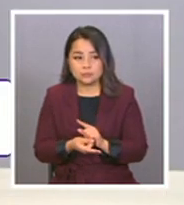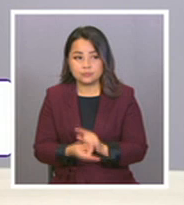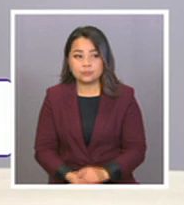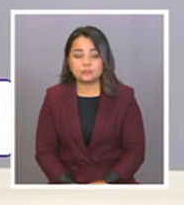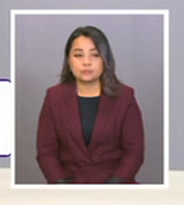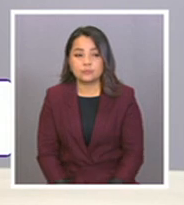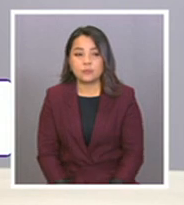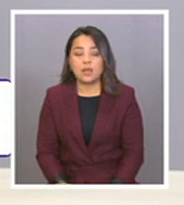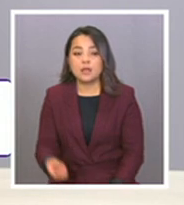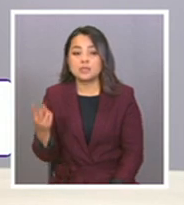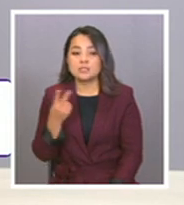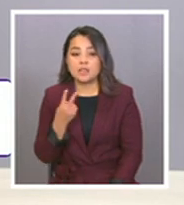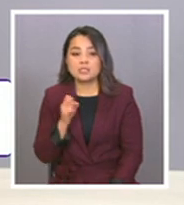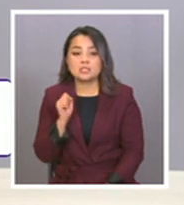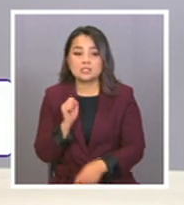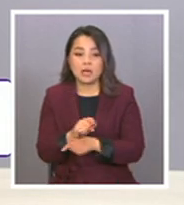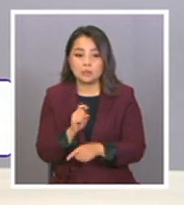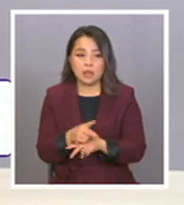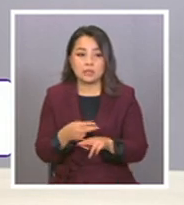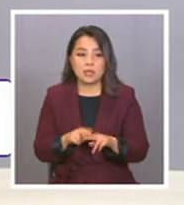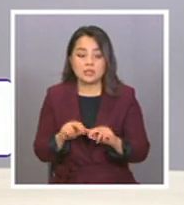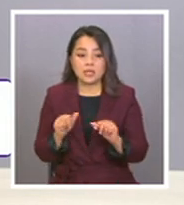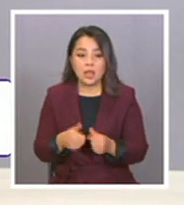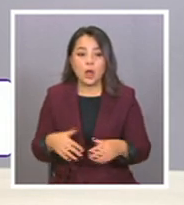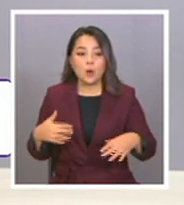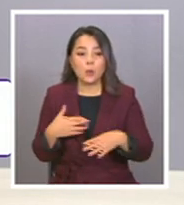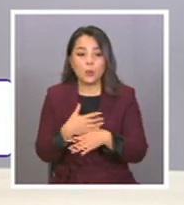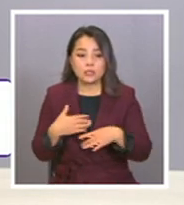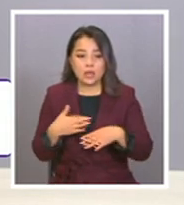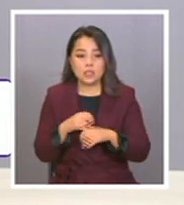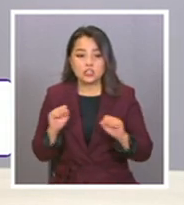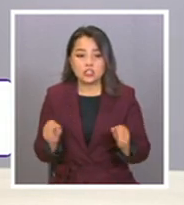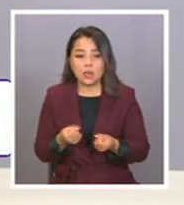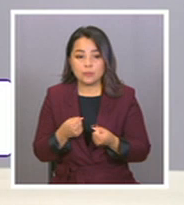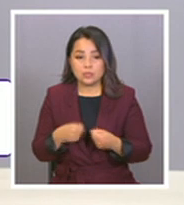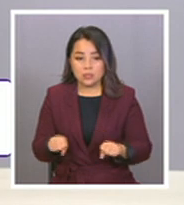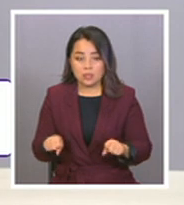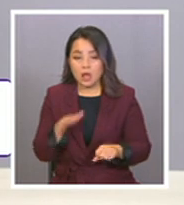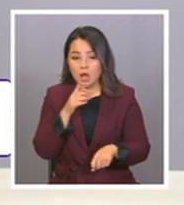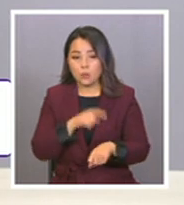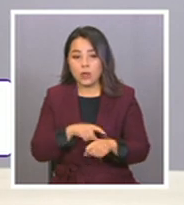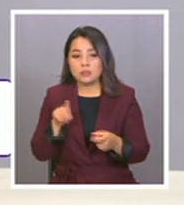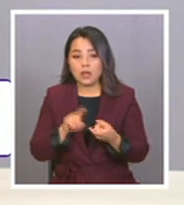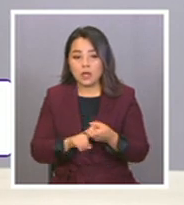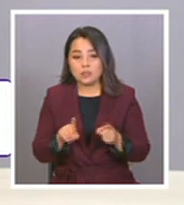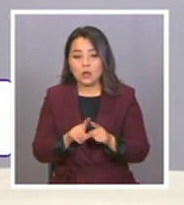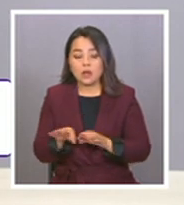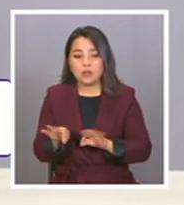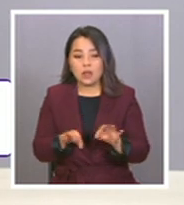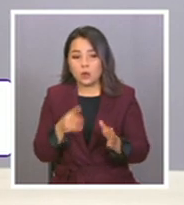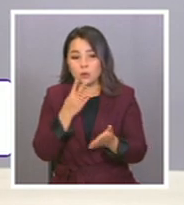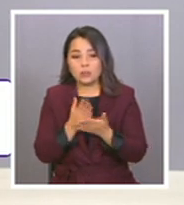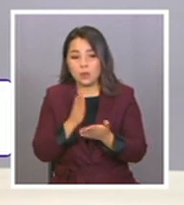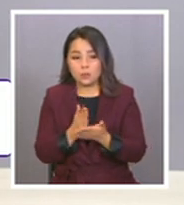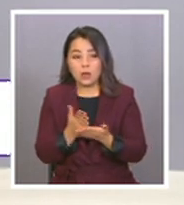болсақ. Екінші тапсырма бойынша, дене қозғалысы кезіндегі жылдамдықтың уақытқа тәуелді графигі берілген.